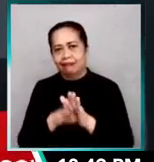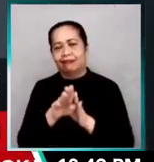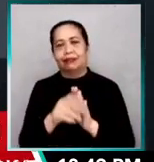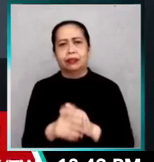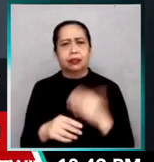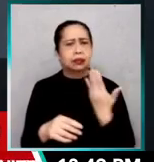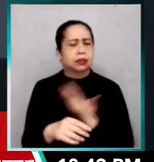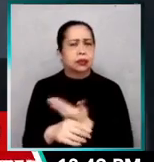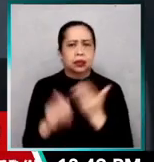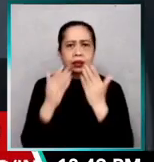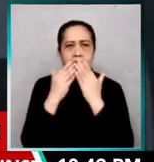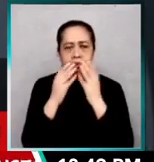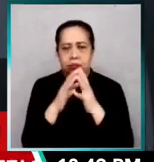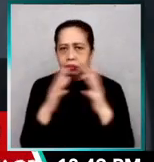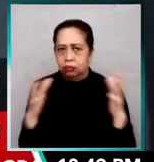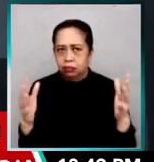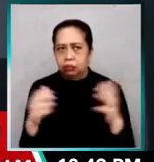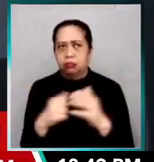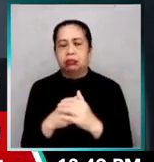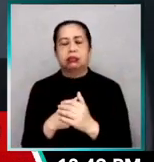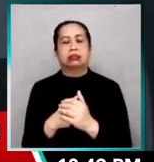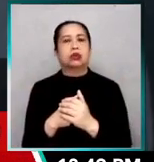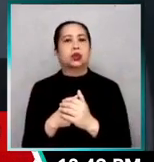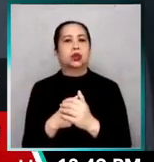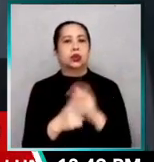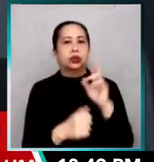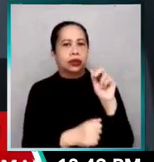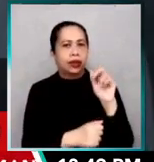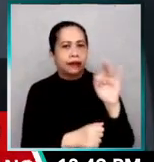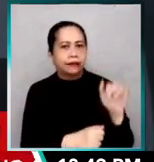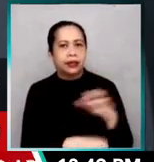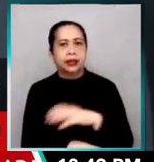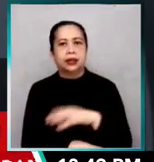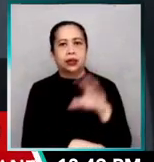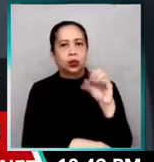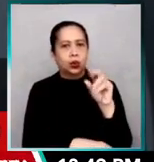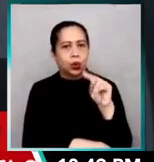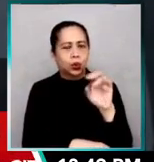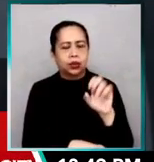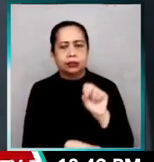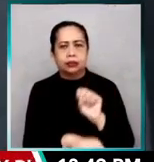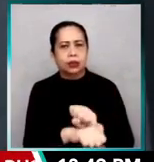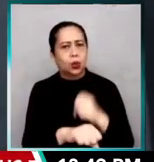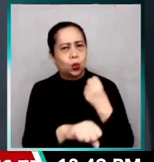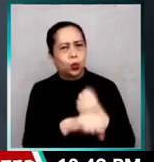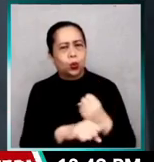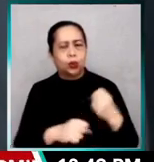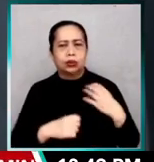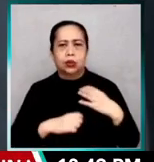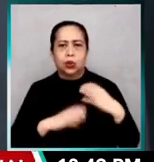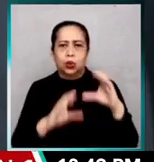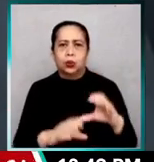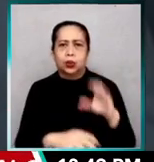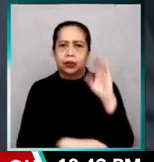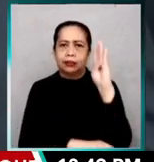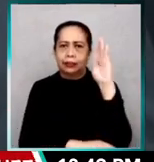to Raffy and Connie for their hard work and commitment, no, to Balitang Hali.